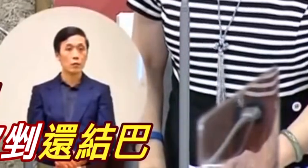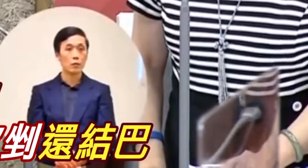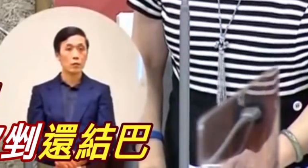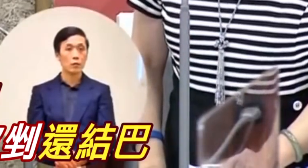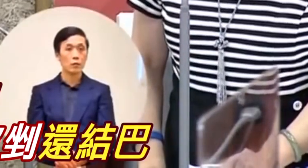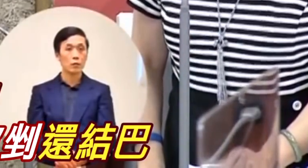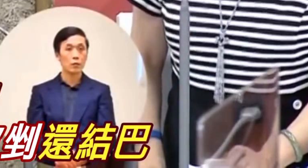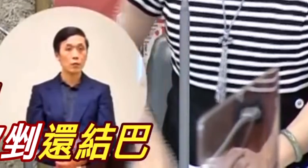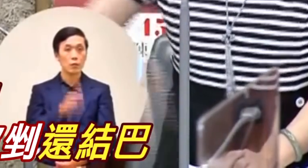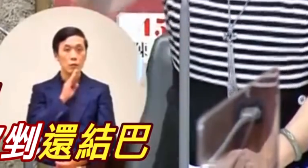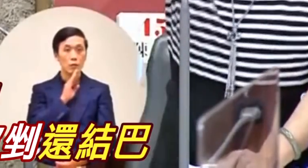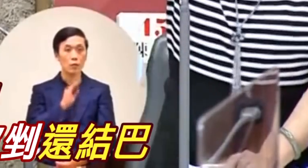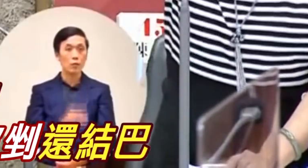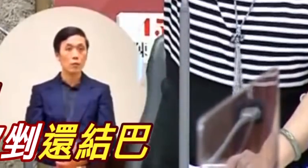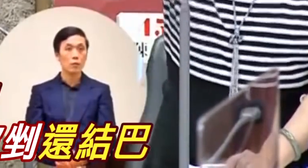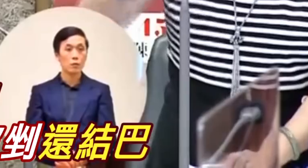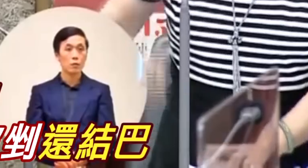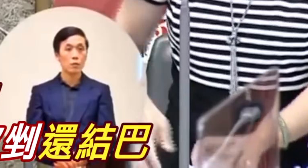是。